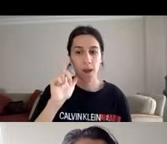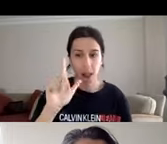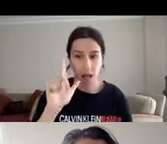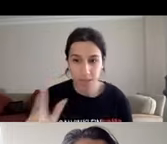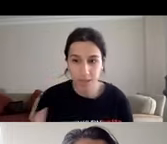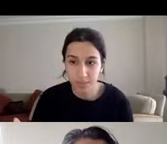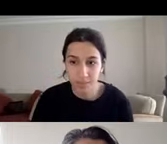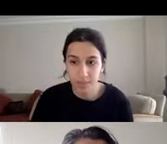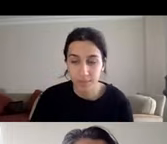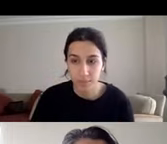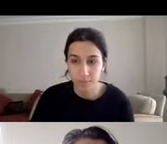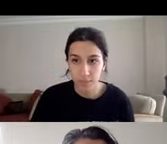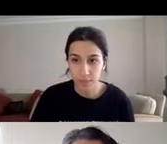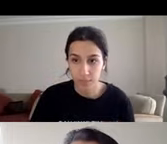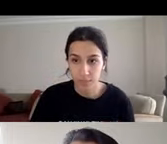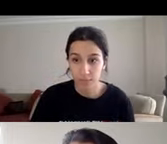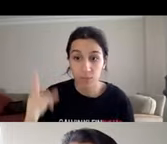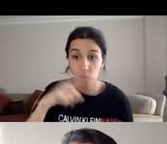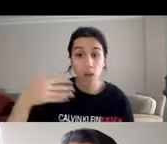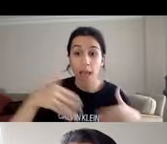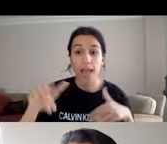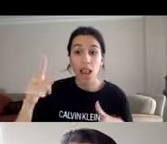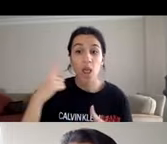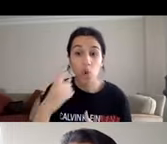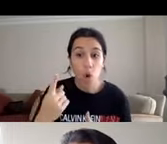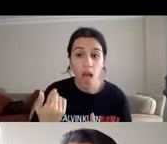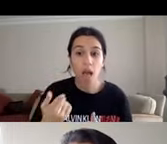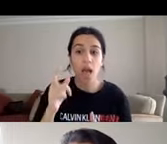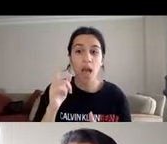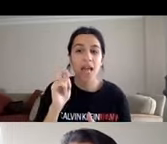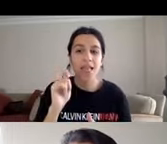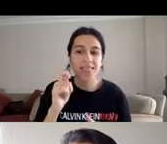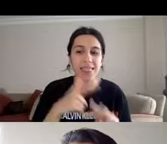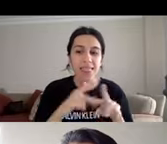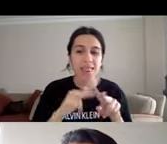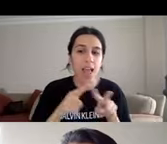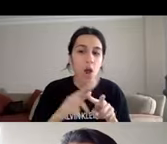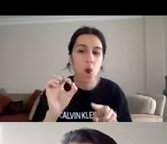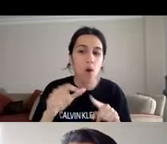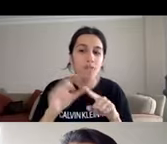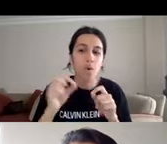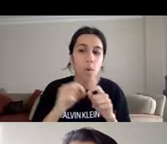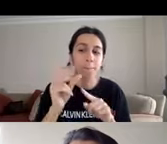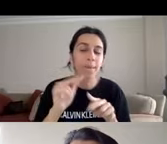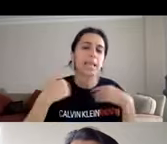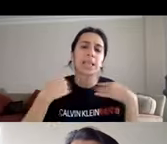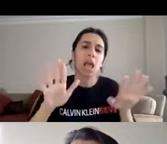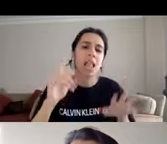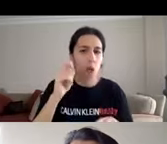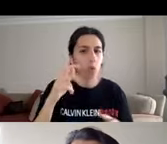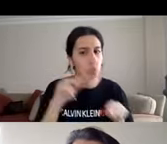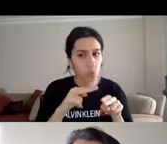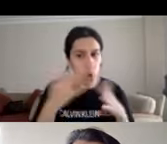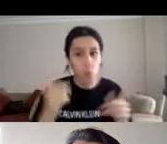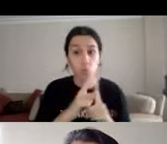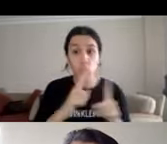Çünkü engelli arkadaşlarımız hiç de teknofobik değiller. Teknolojik cihazları çok iyi kullanıyorlar. Yani uzun yıllardır